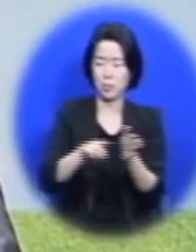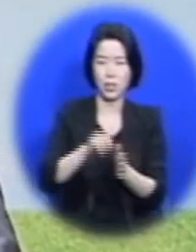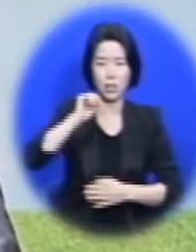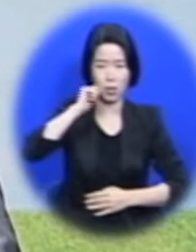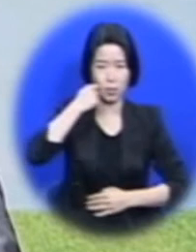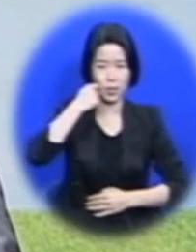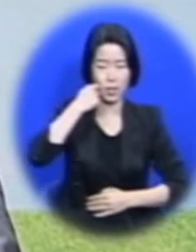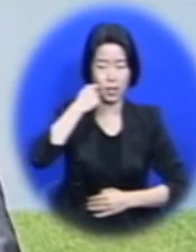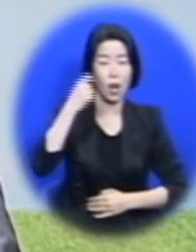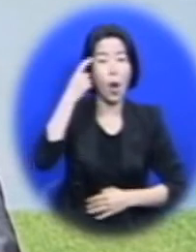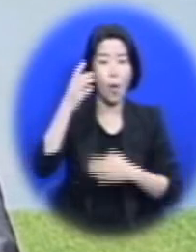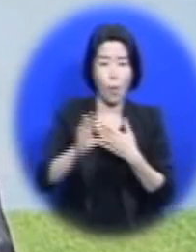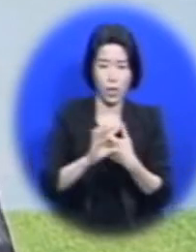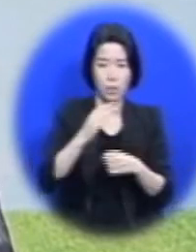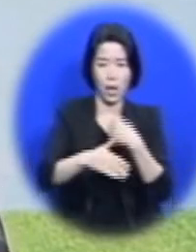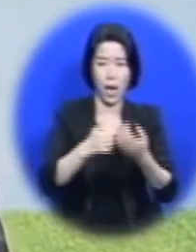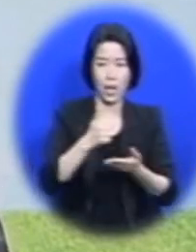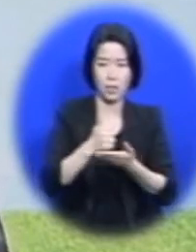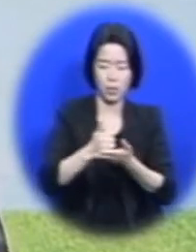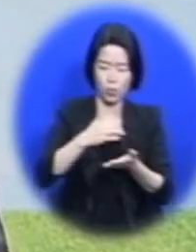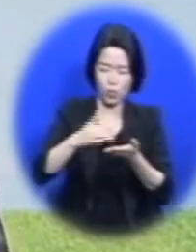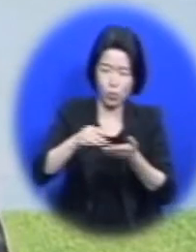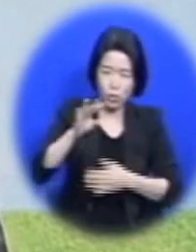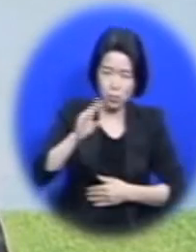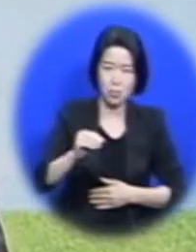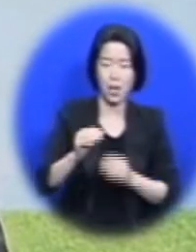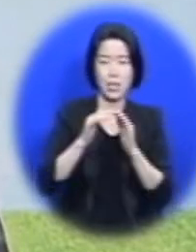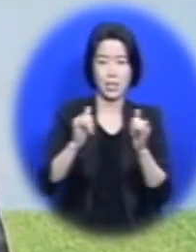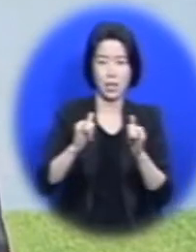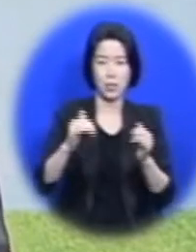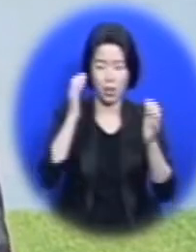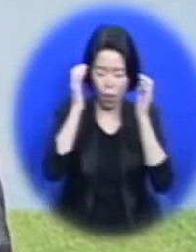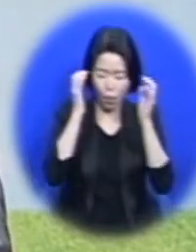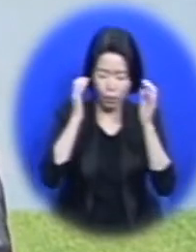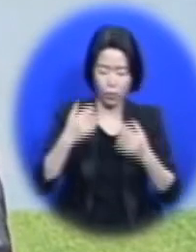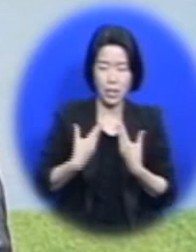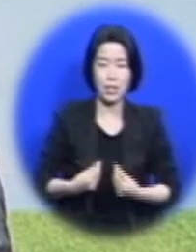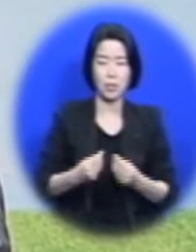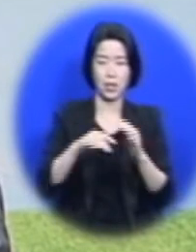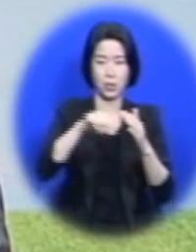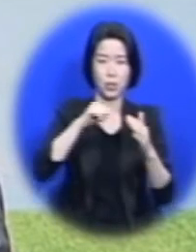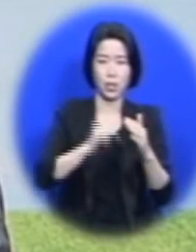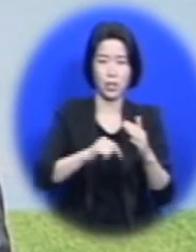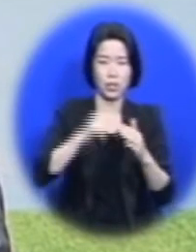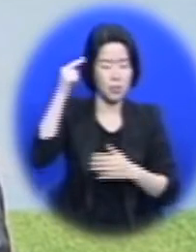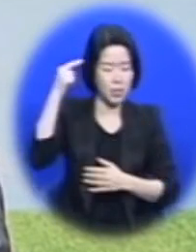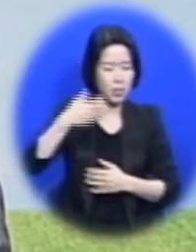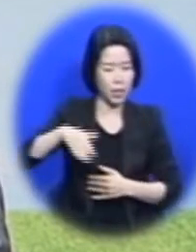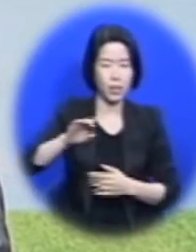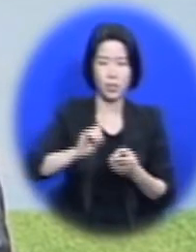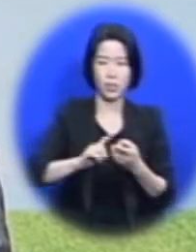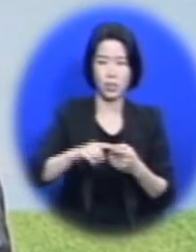어렵다. 왜냐하면 하나님은 수십만의 사람들이 고통과 절망 속에서 미쳐가는 것을 그대로